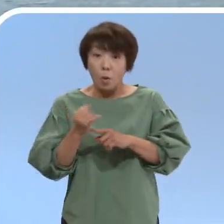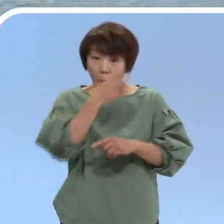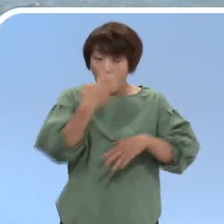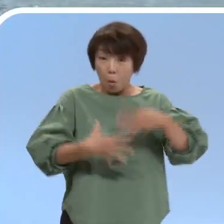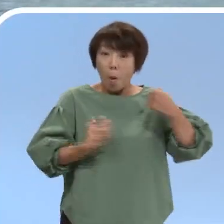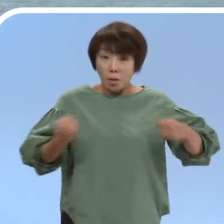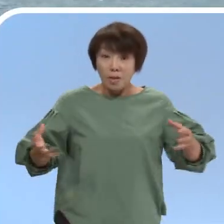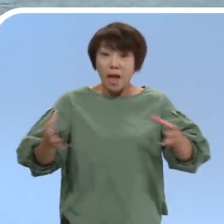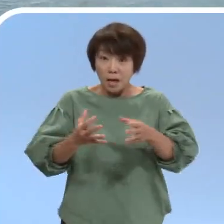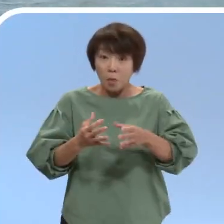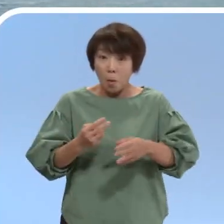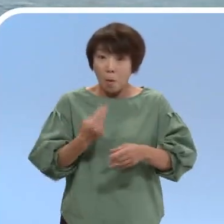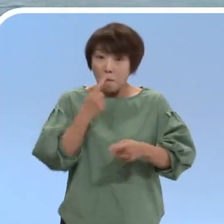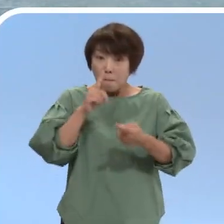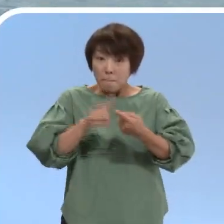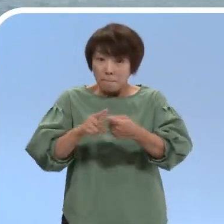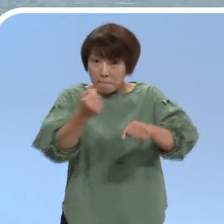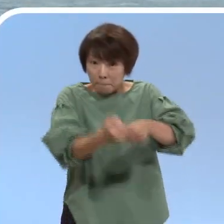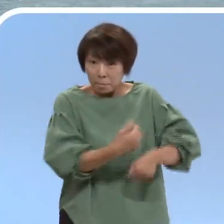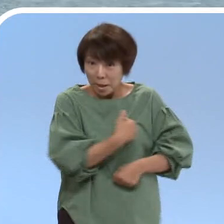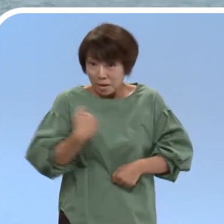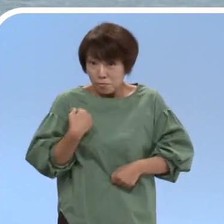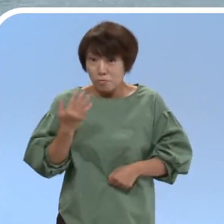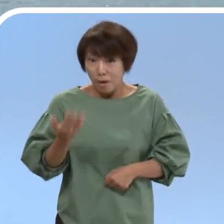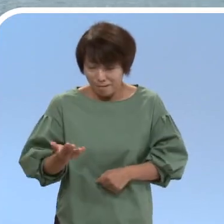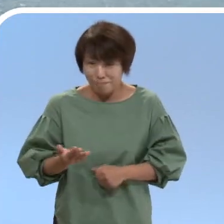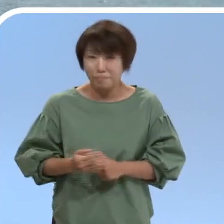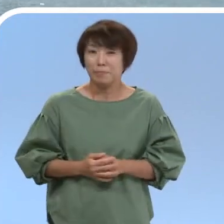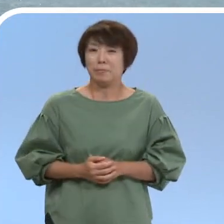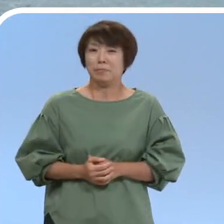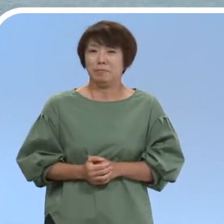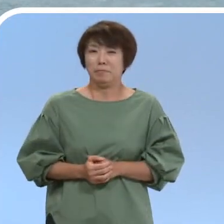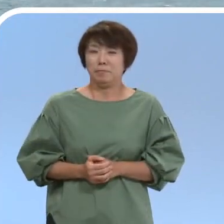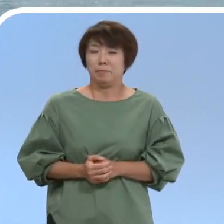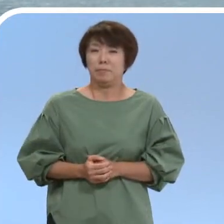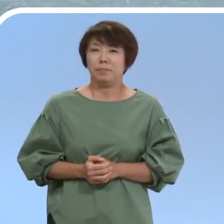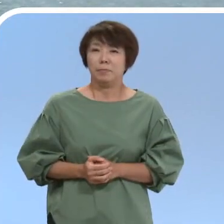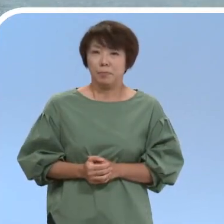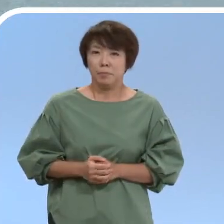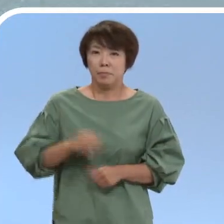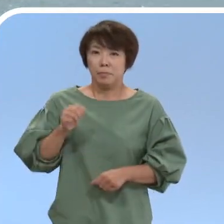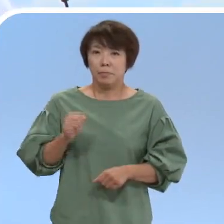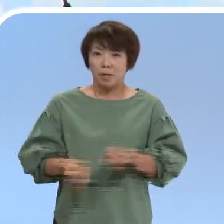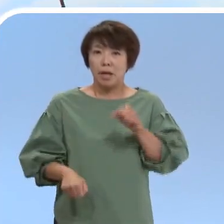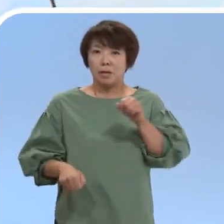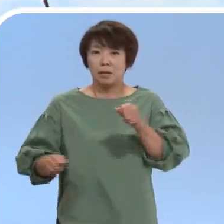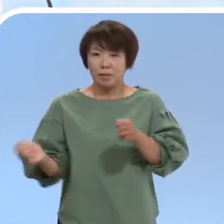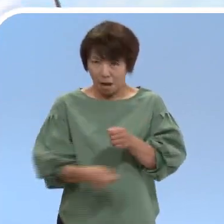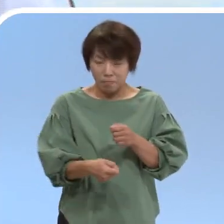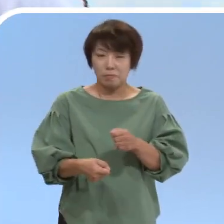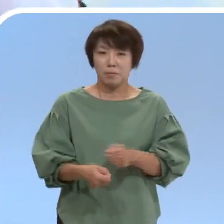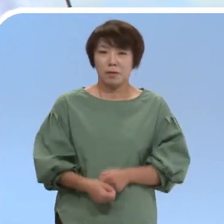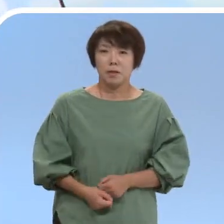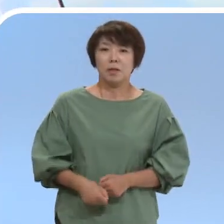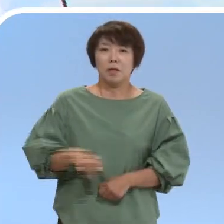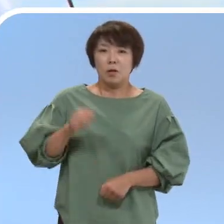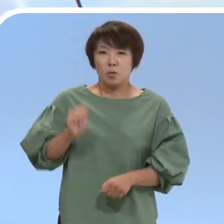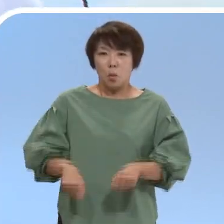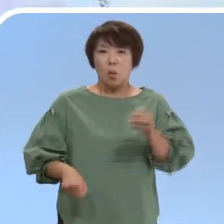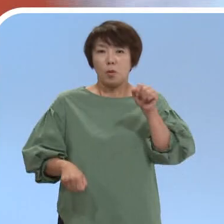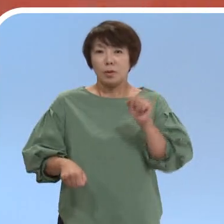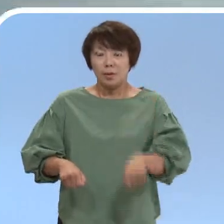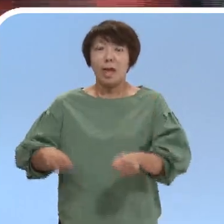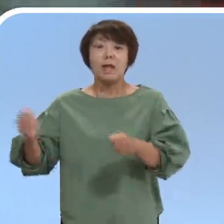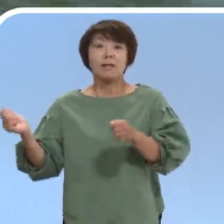と助っ人高校生との息はぴったり合って前に進むでしょうか。 ドンデンジャ